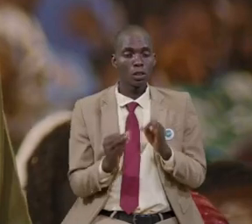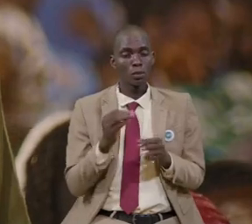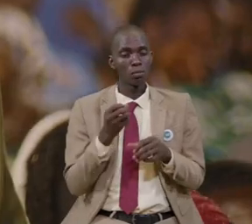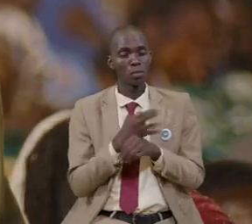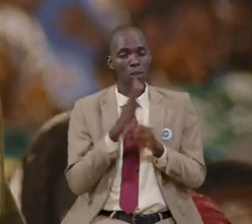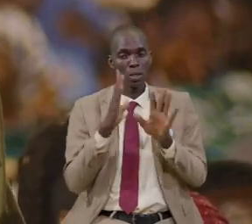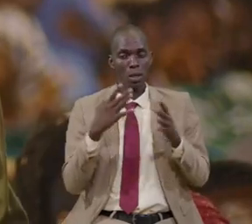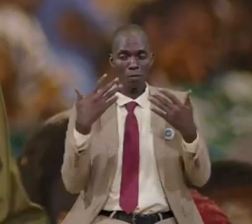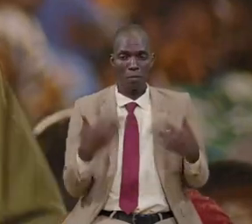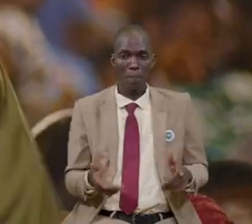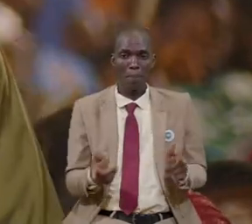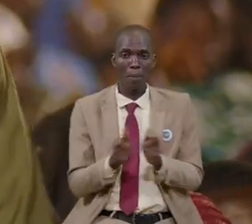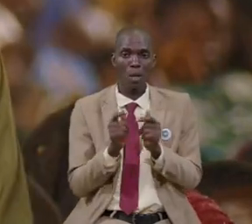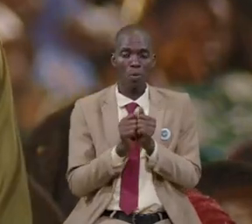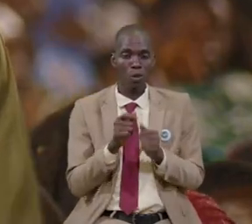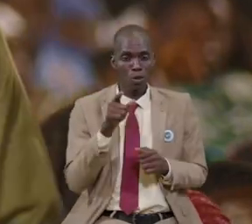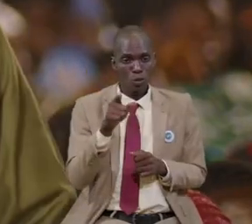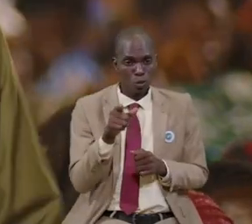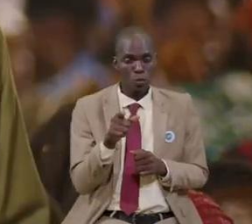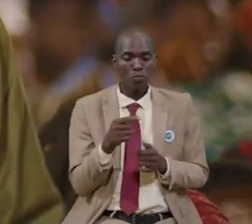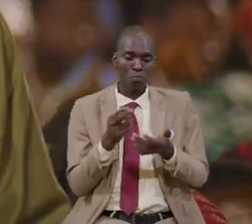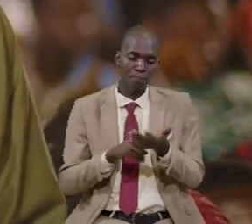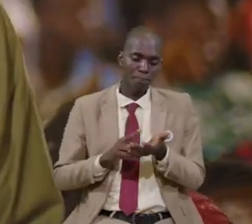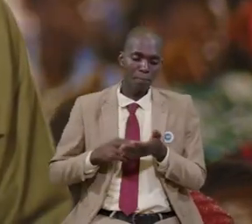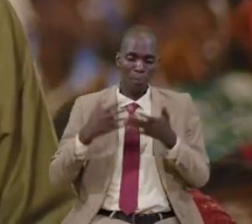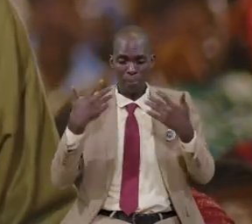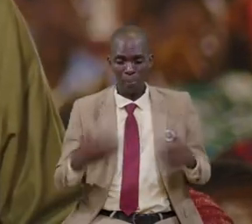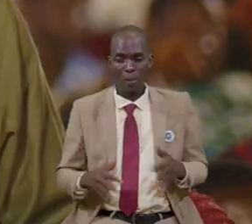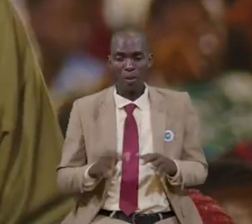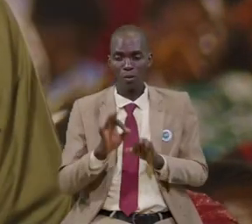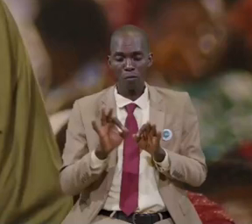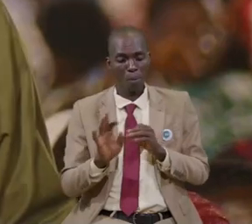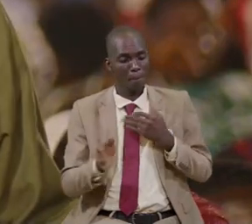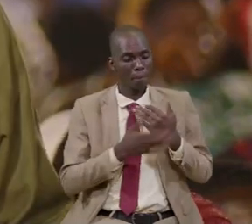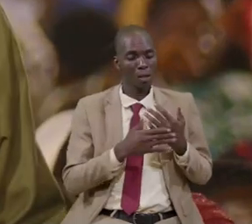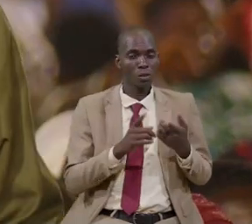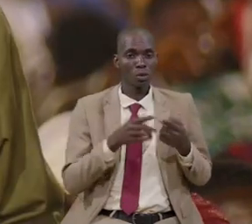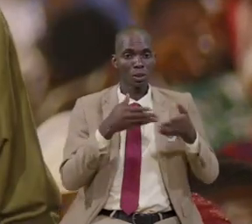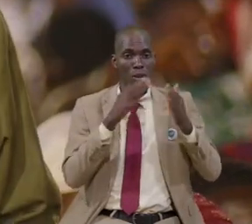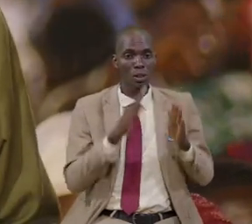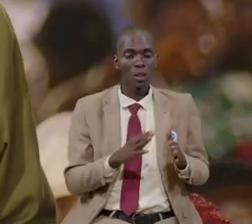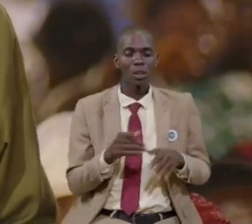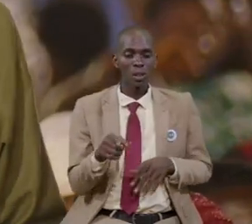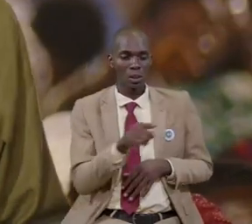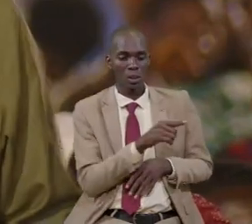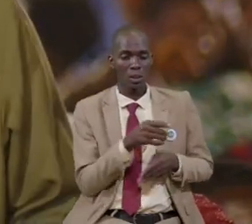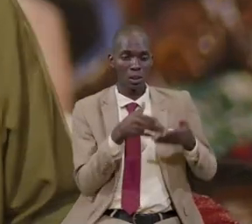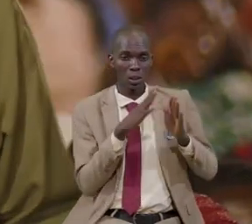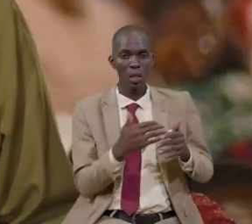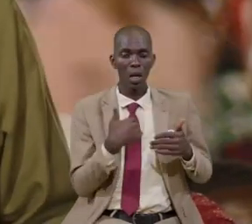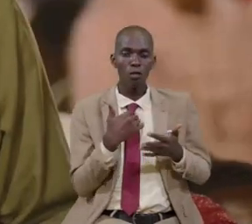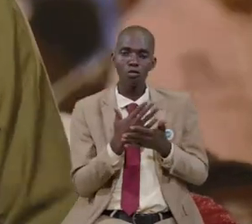vous est abordé pour prendre vos coordonnées, prière, vous identifier ou bien